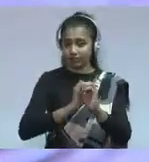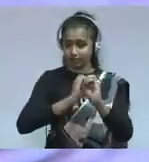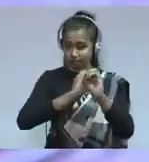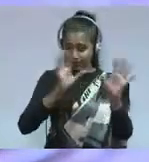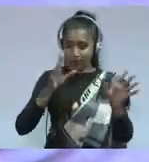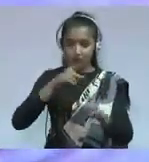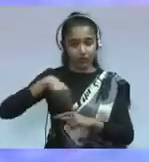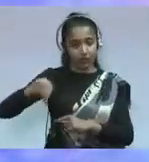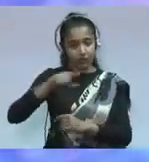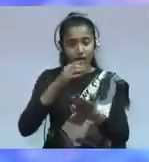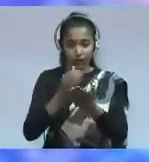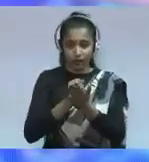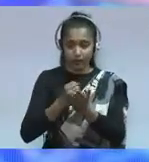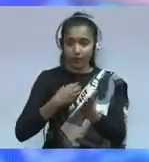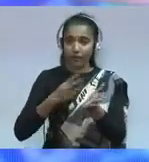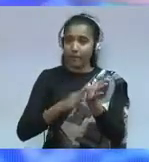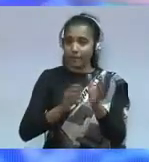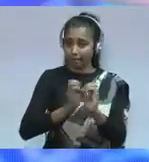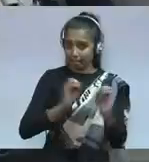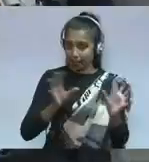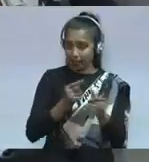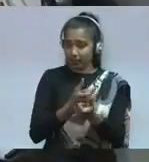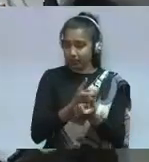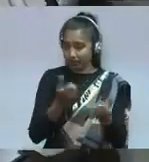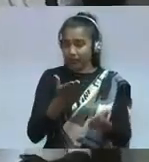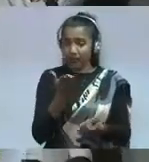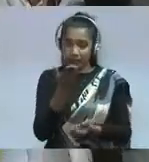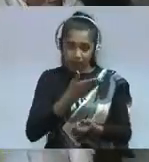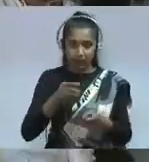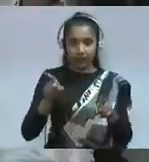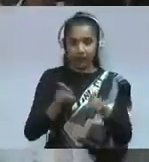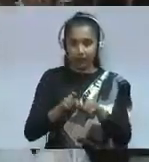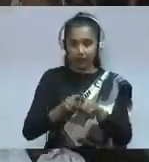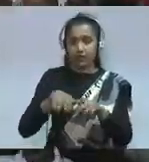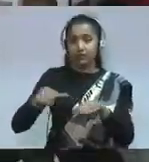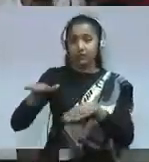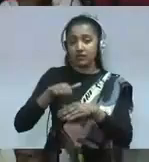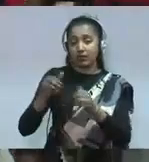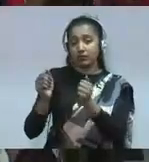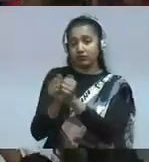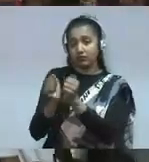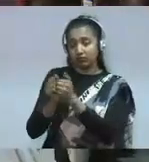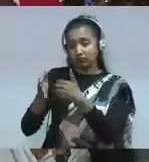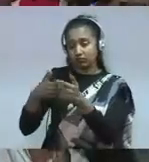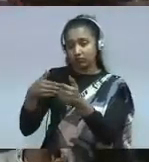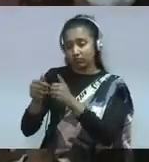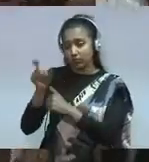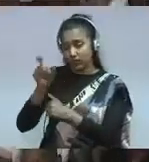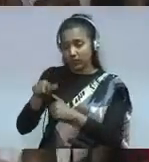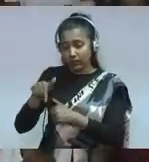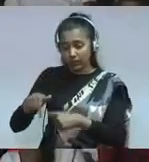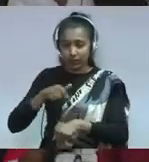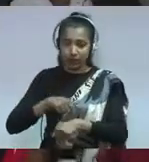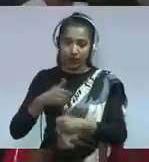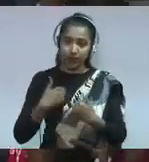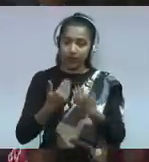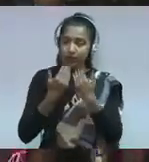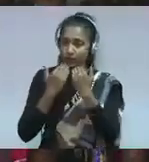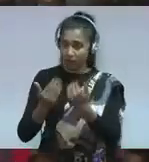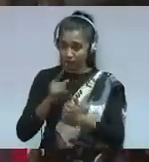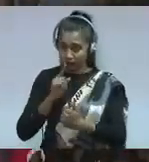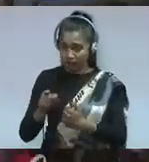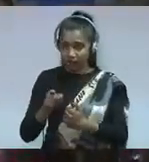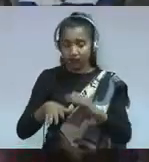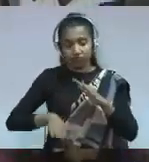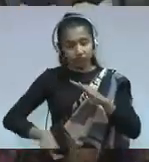සැමත්, අපගේ මාධ්‍ය හිතවතුන්ට, සමාජ මාධ්‍ය ක්‍රියාකාරිකයන්ට අපගේ ස්තුතිය මේ අවස්ථාවේදී පුද කරන්න කැමැති.